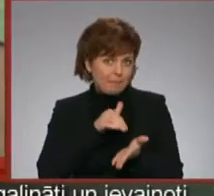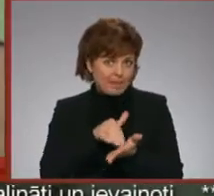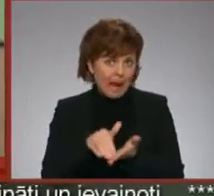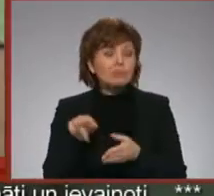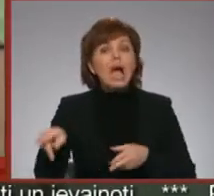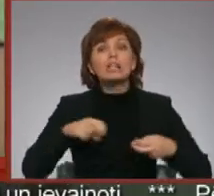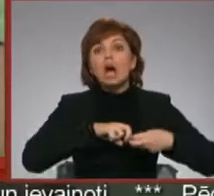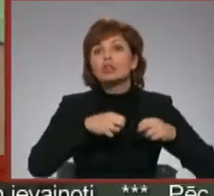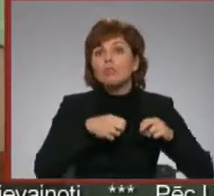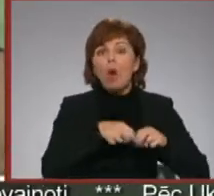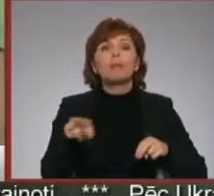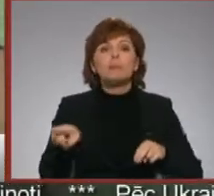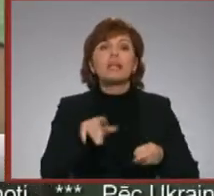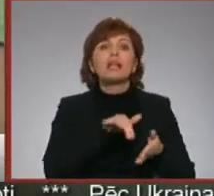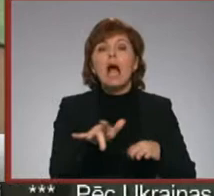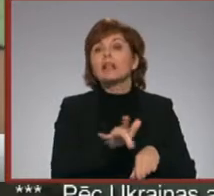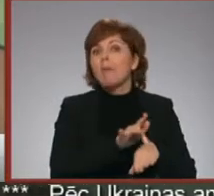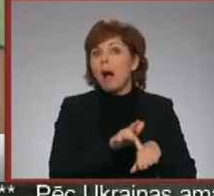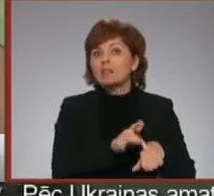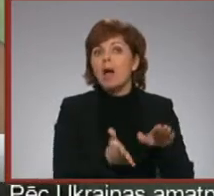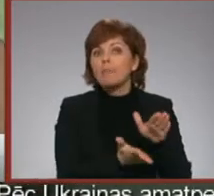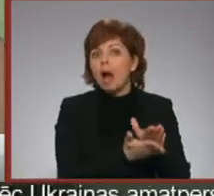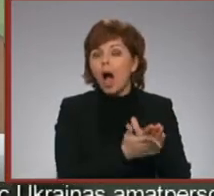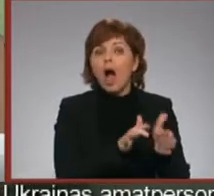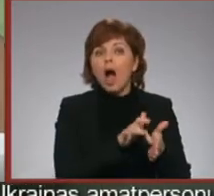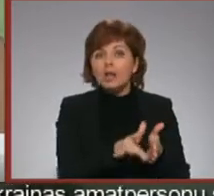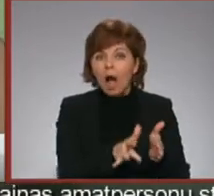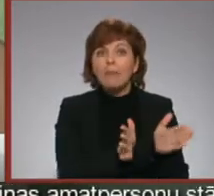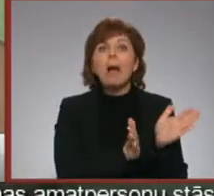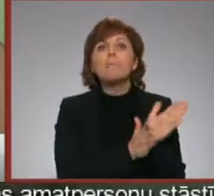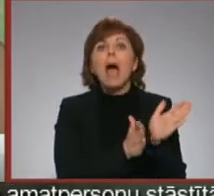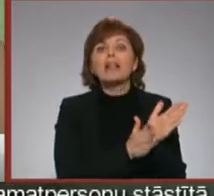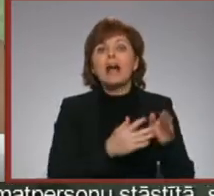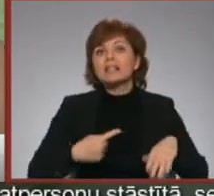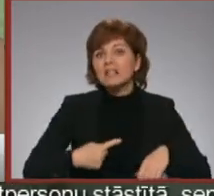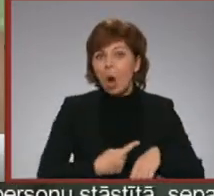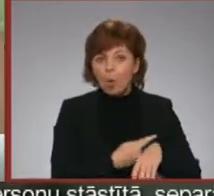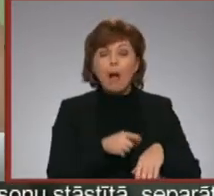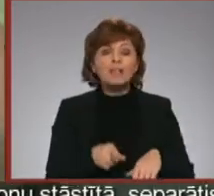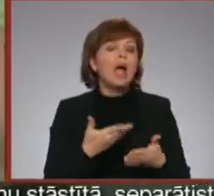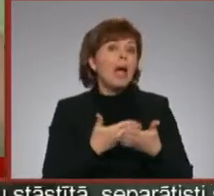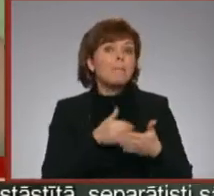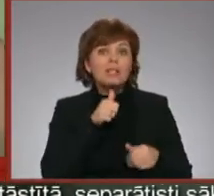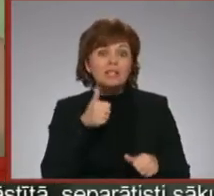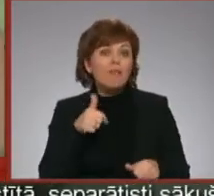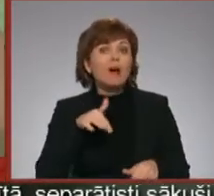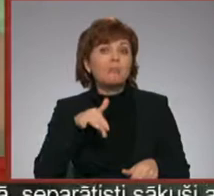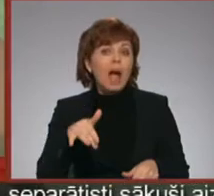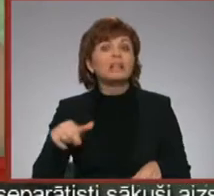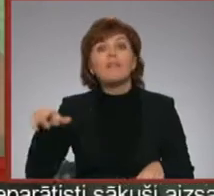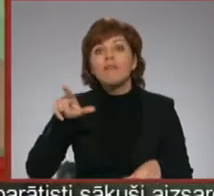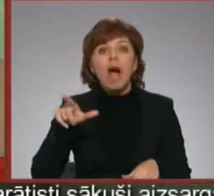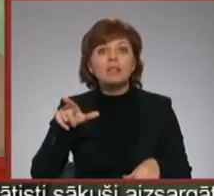iet ar basām kājām, viņam pēdas ir traumētas. Un līdz ar to, ja viņš nolāk apavus, viņš nevar vairs